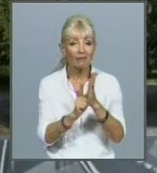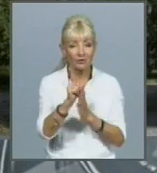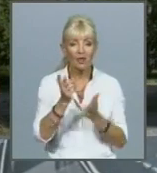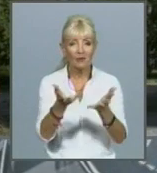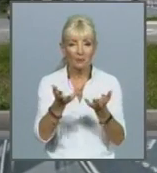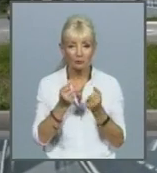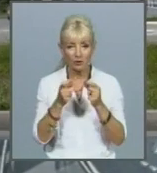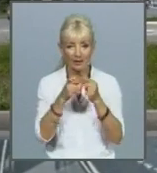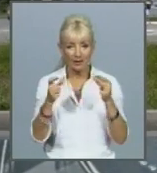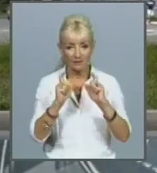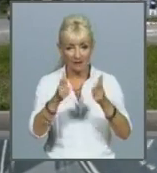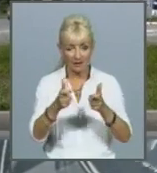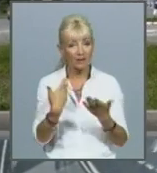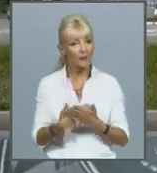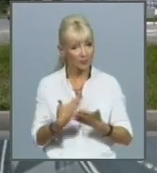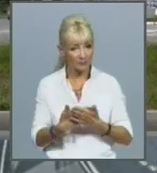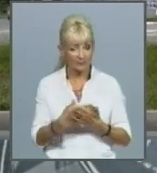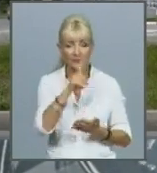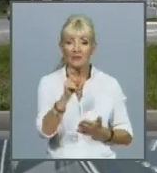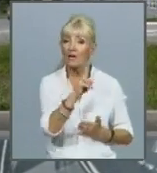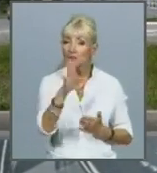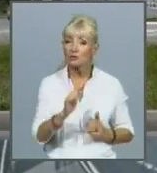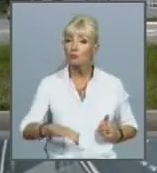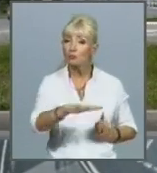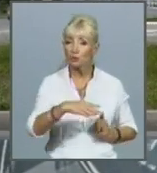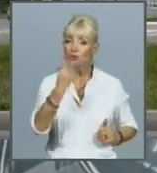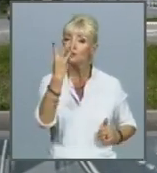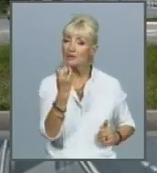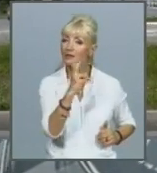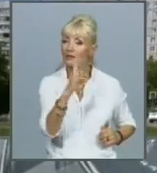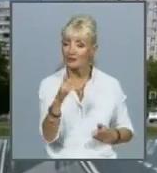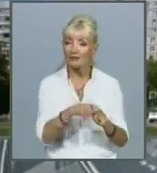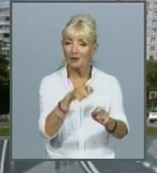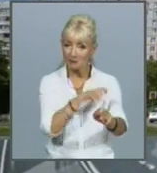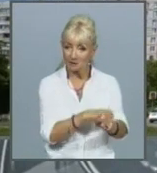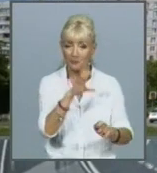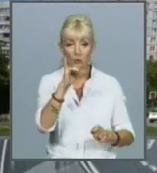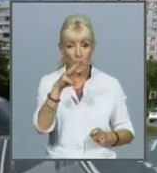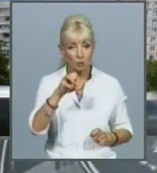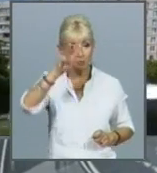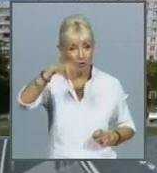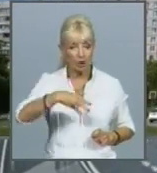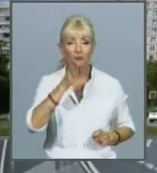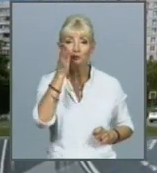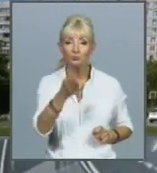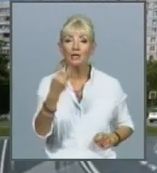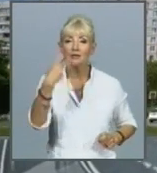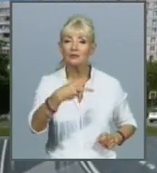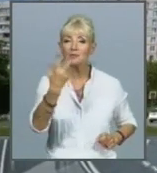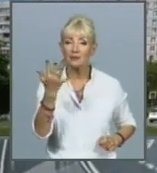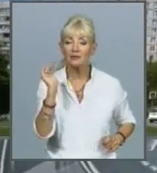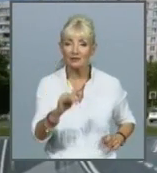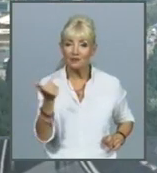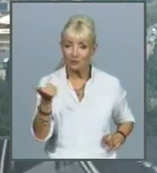отримання квитанції. Наприклад, за квартиру площею 300 квадратних метрів сума штрафу може сягати 25